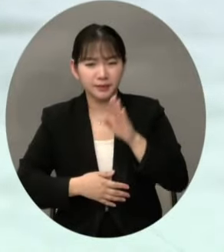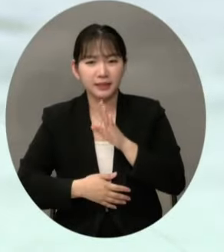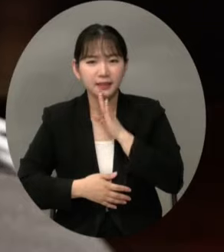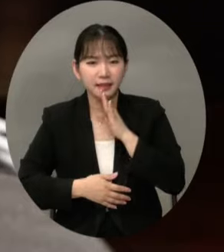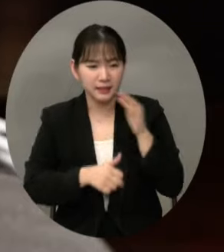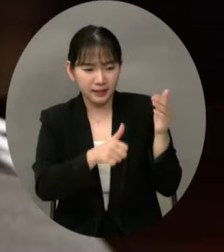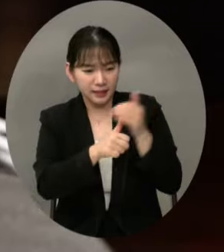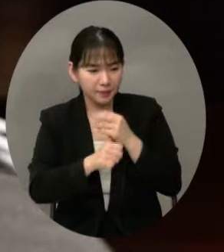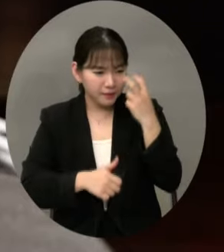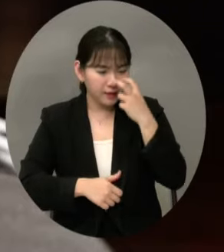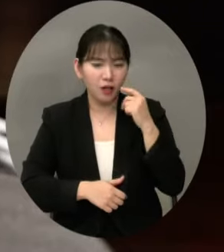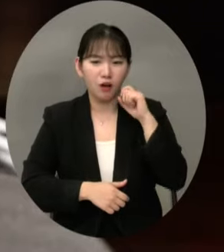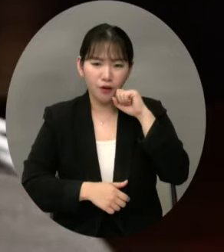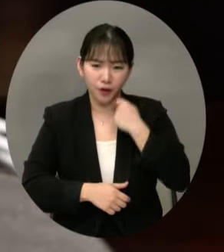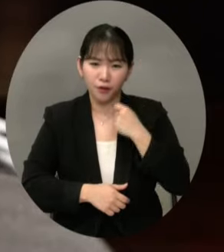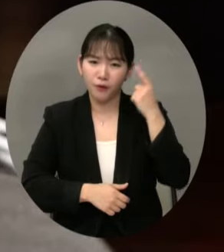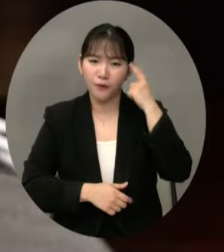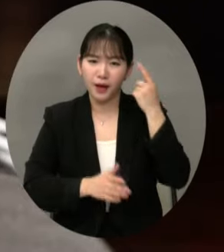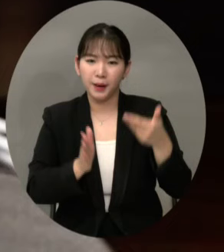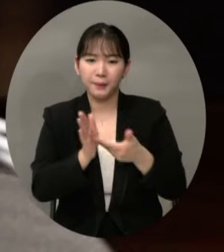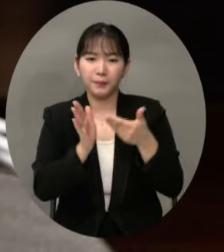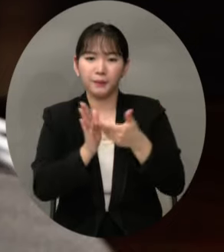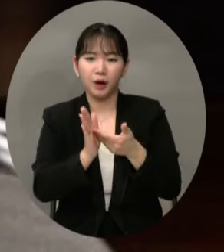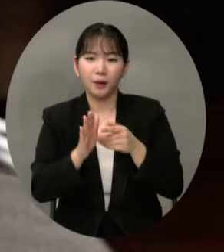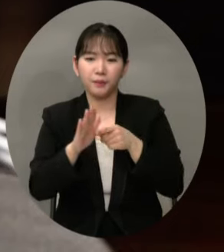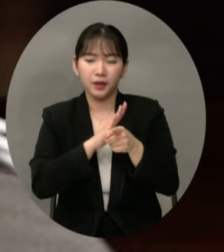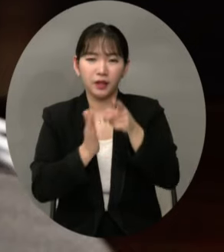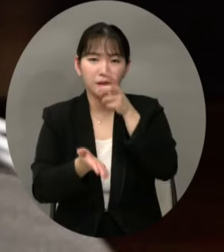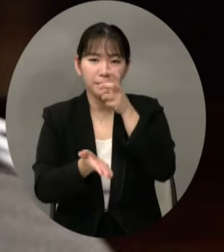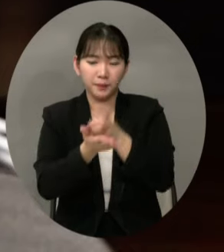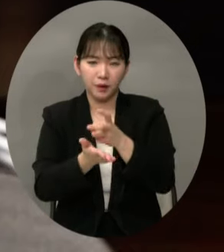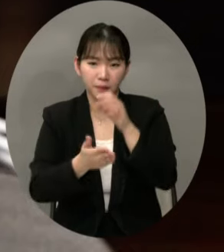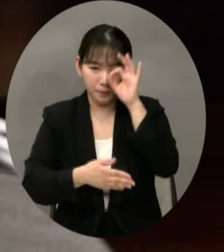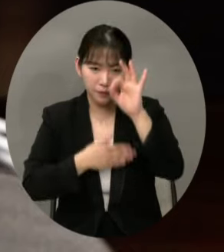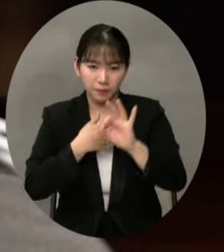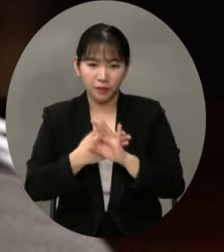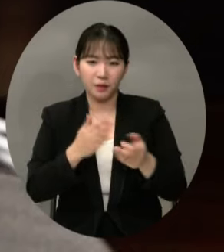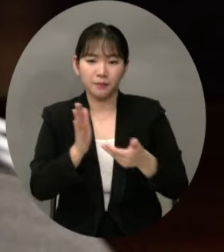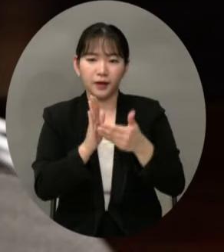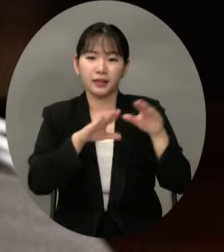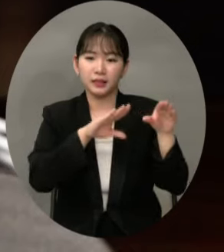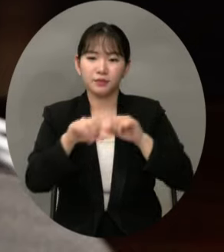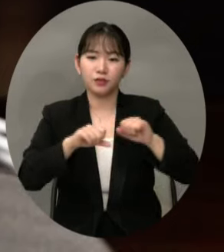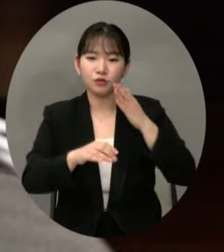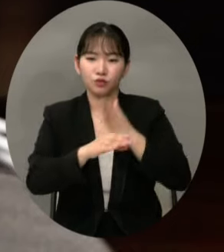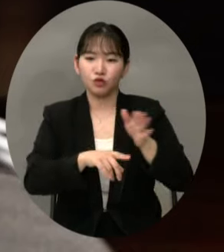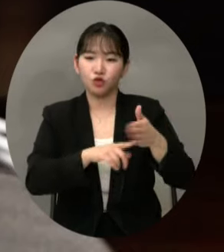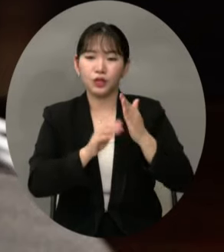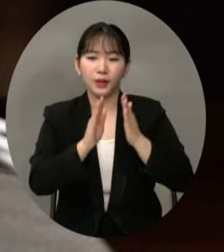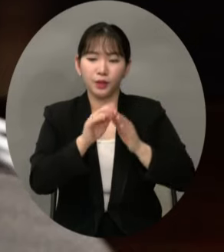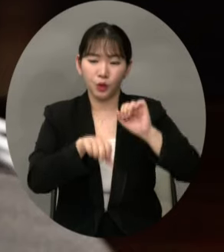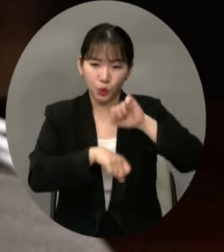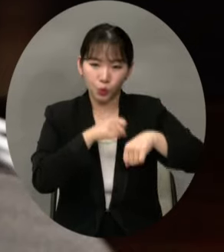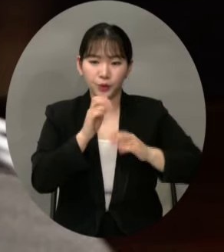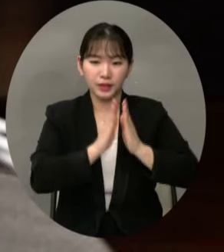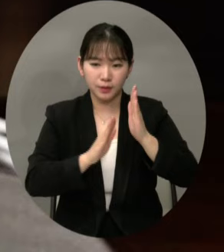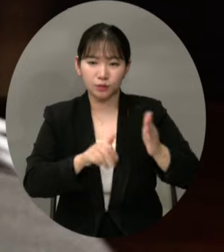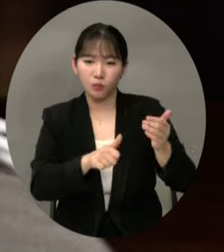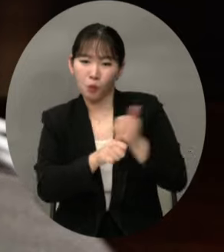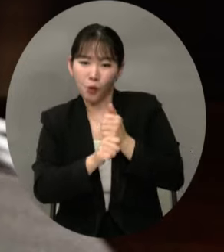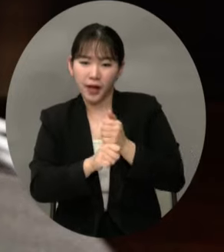상황. 항만법 시행령 일부 개정령안에 따르면 항만에서의 금지 행위 중 수산 동식물의 포획